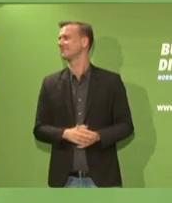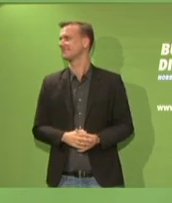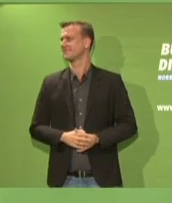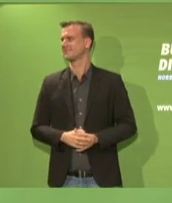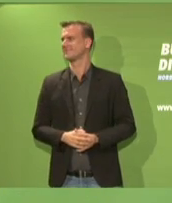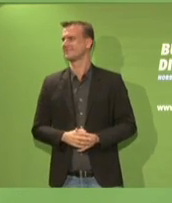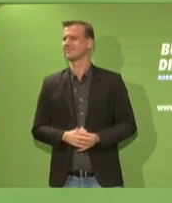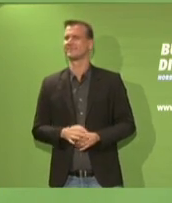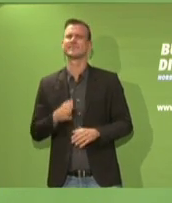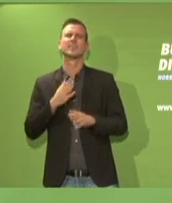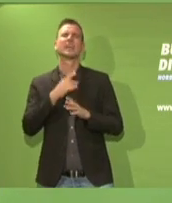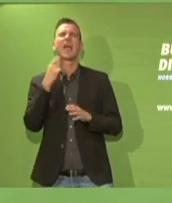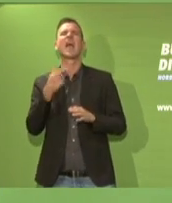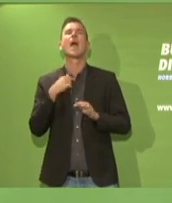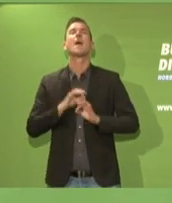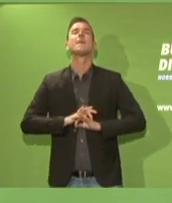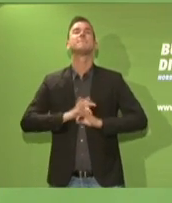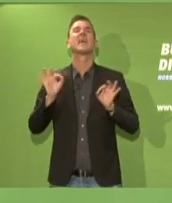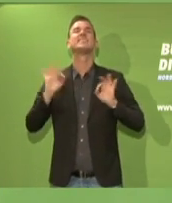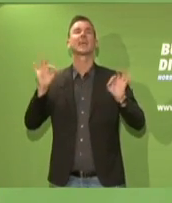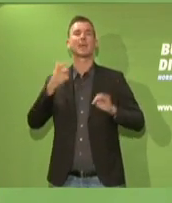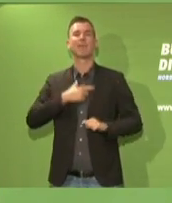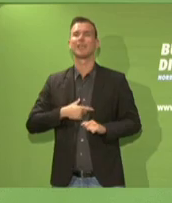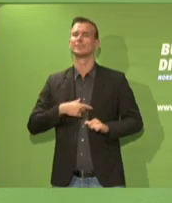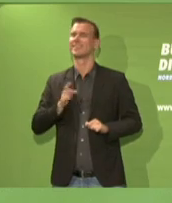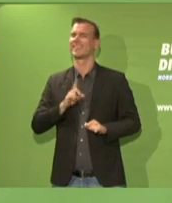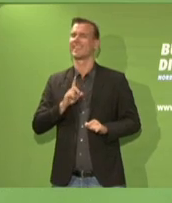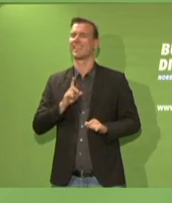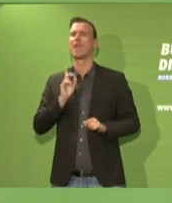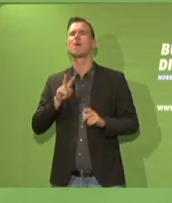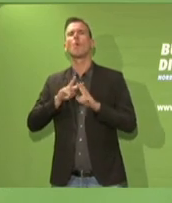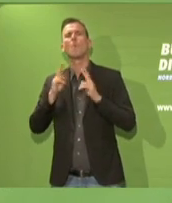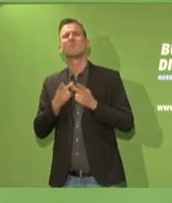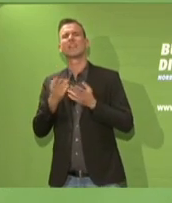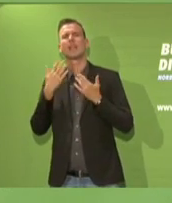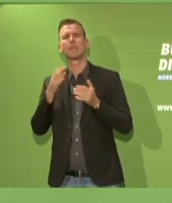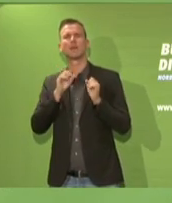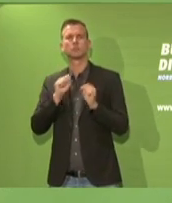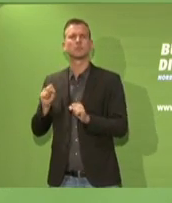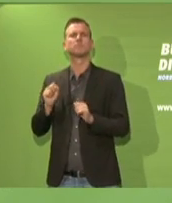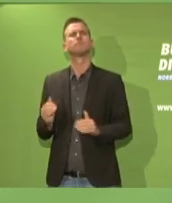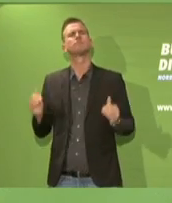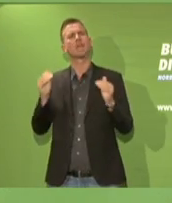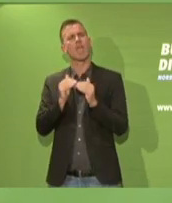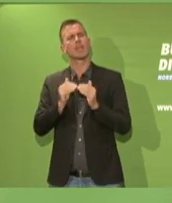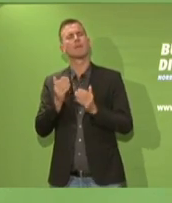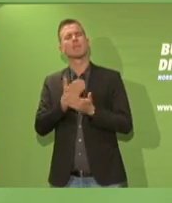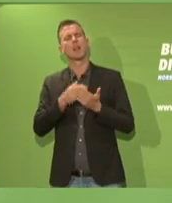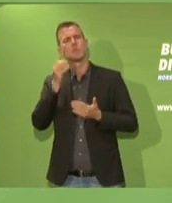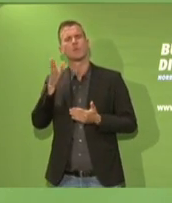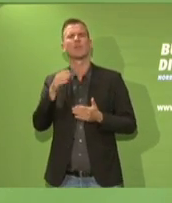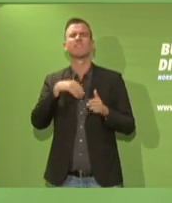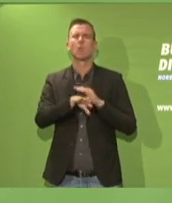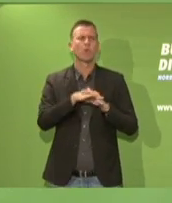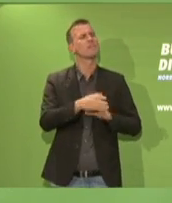Wie Sven schon gesagt hat, nicht die besseren Menschen, das wollte ich damit nicht sagen, die für Umwelt- und Klimaschutz, für eine gerechte Bildung, die Flüchtlinge willkommen